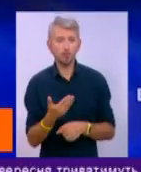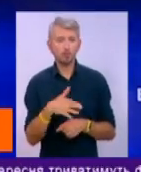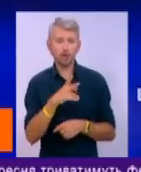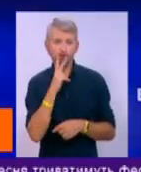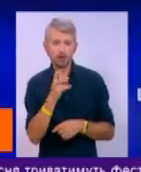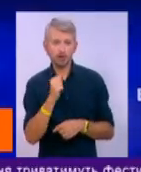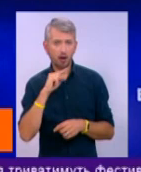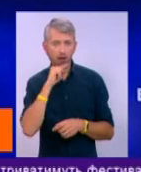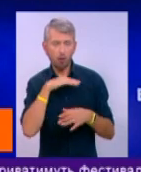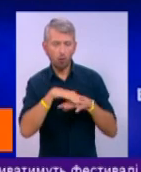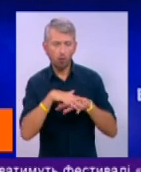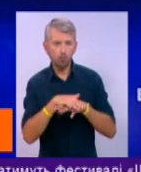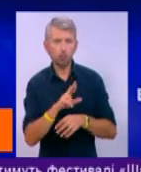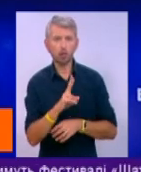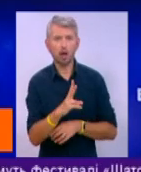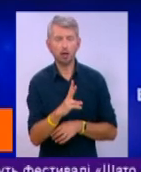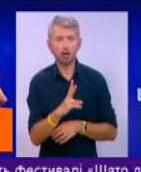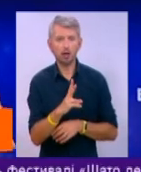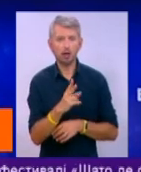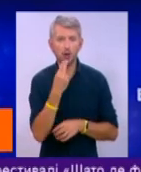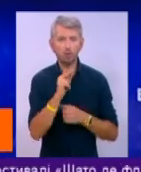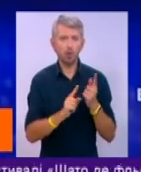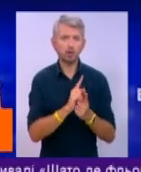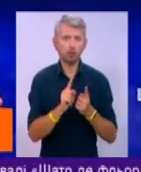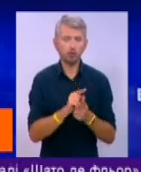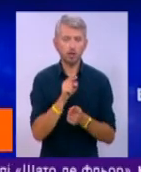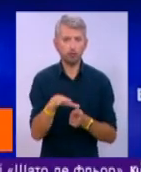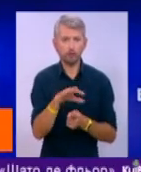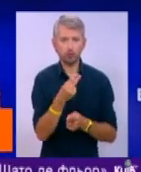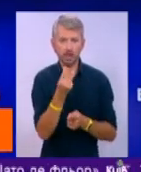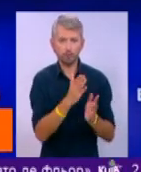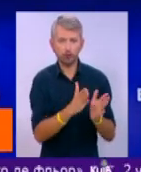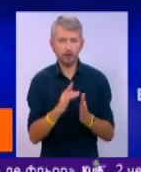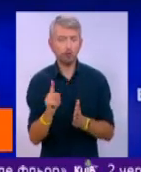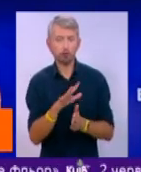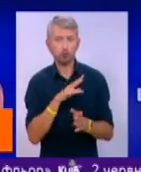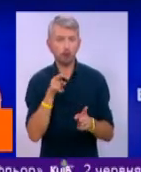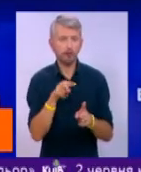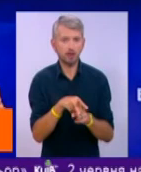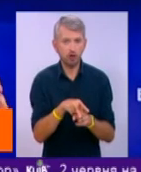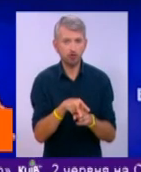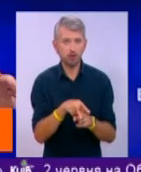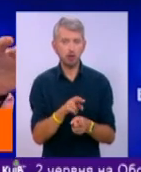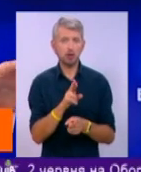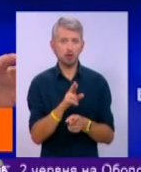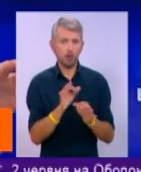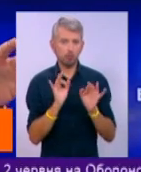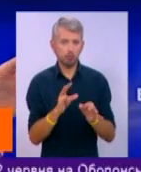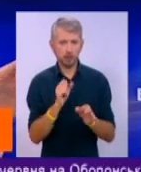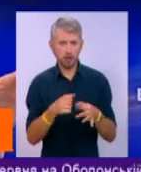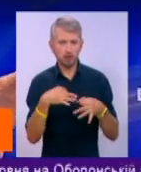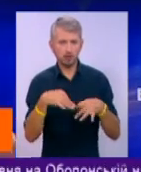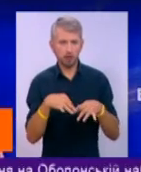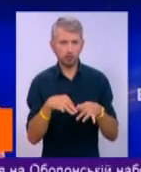дивитися на економіку, яким чином модифікувати цю всю тарифну систему, щоб було навантаження якомога оптимальне на транспортну